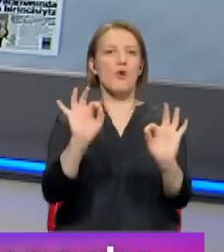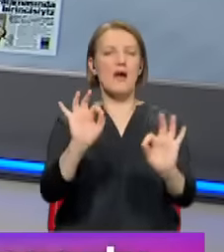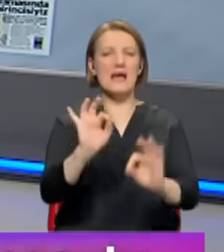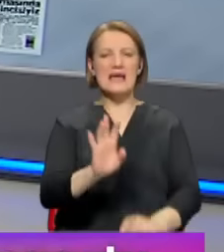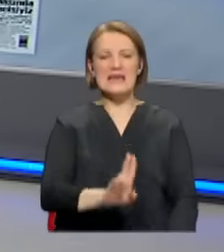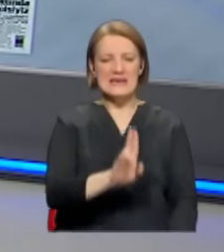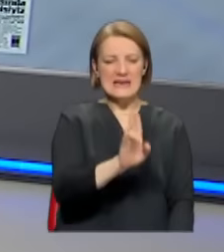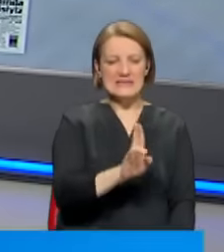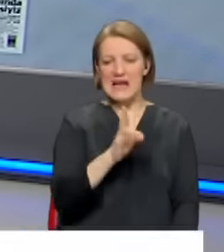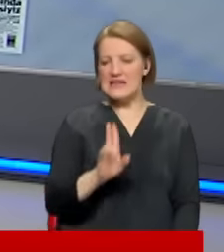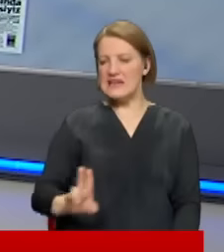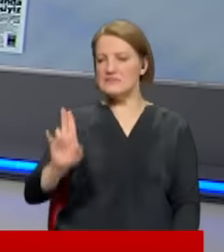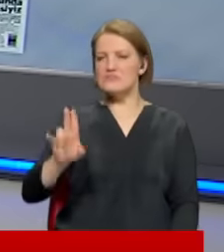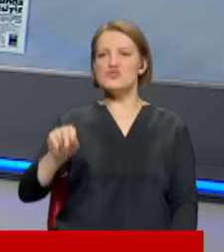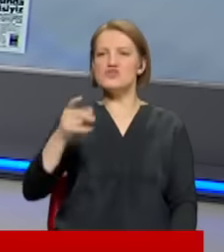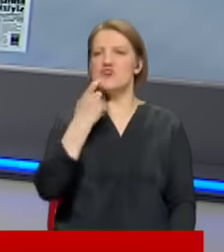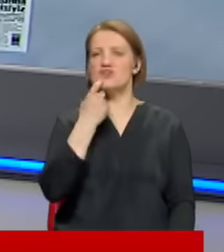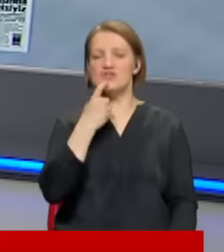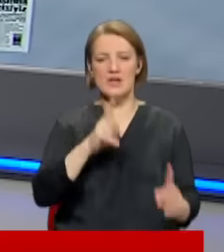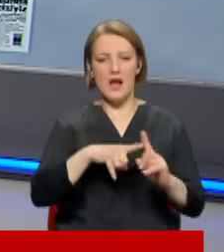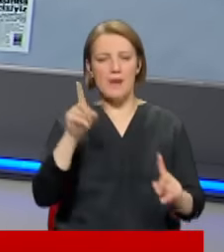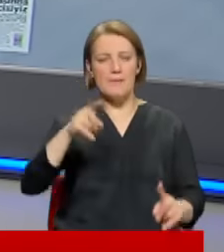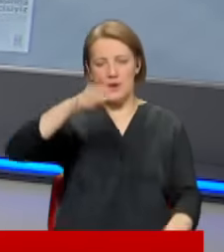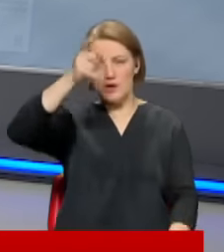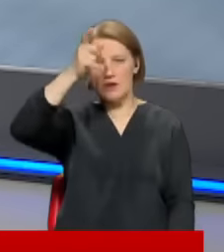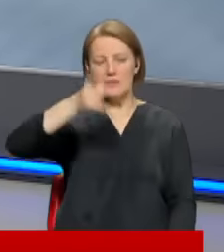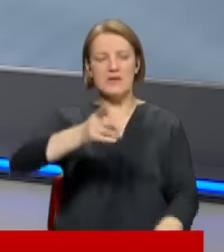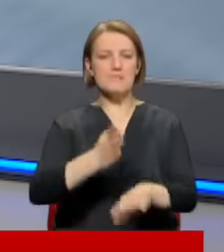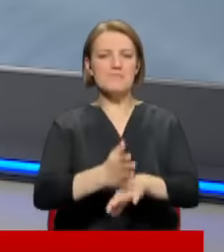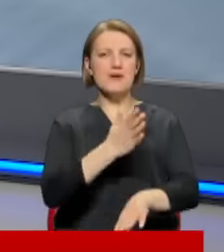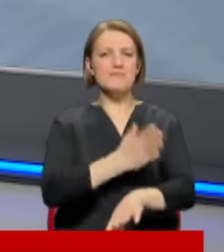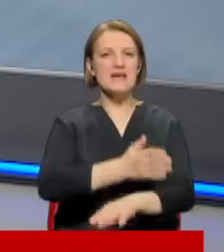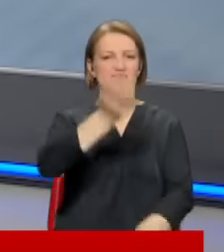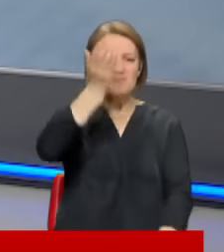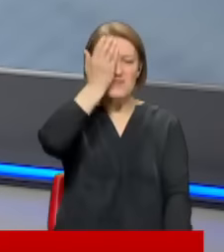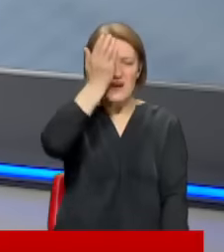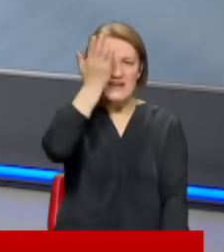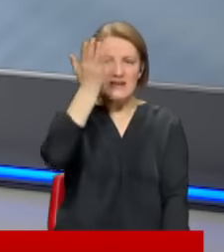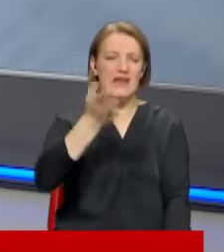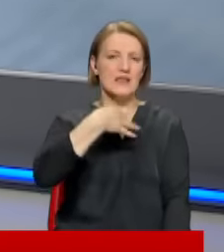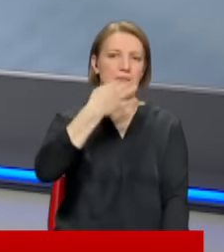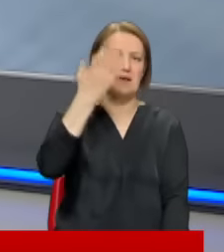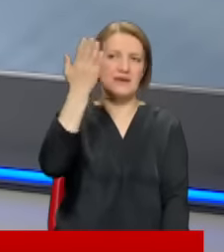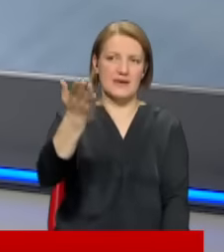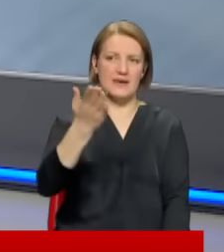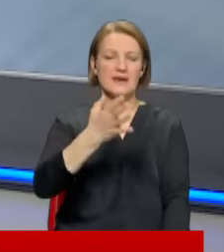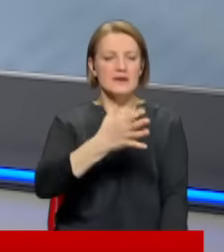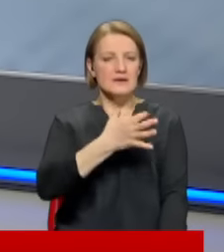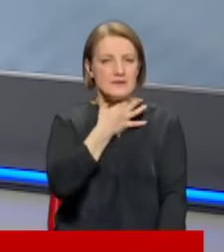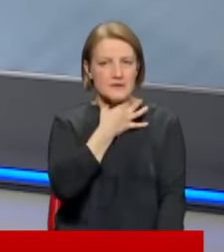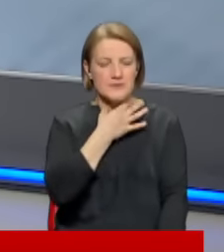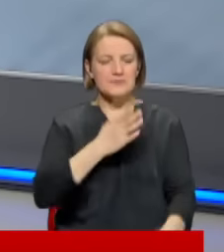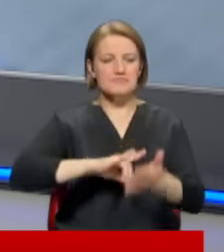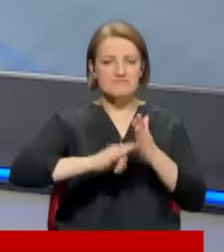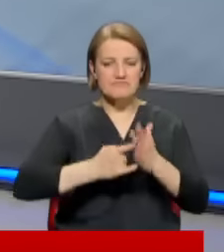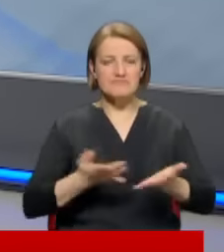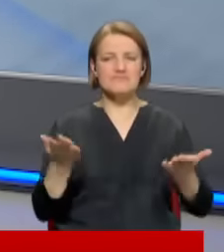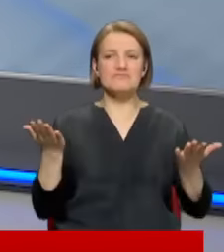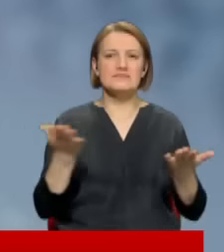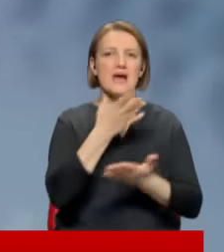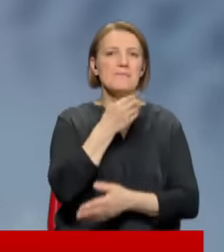7'den 70'e bir memleketin yaşadığı yokluk ve yoksulluğun da aynı zamanda haberi. Geçim sıkıntısı ve yerinde